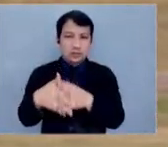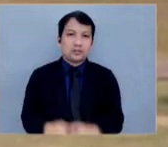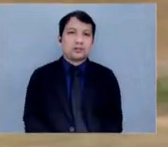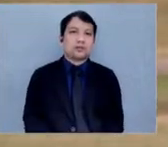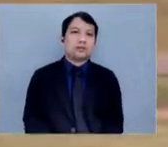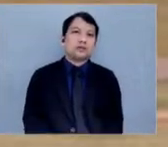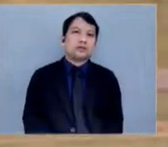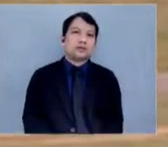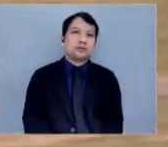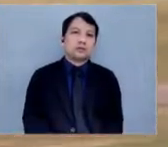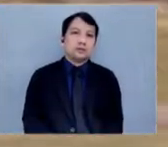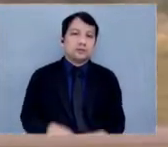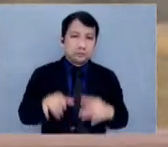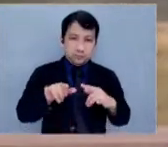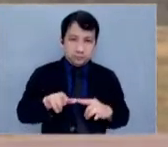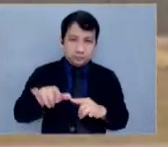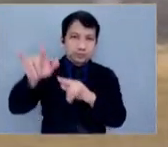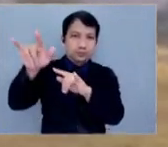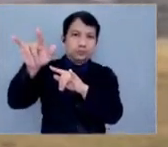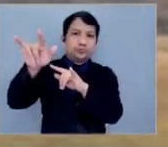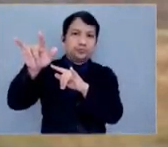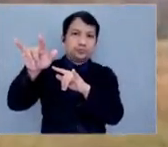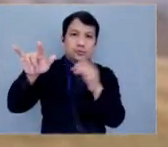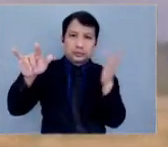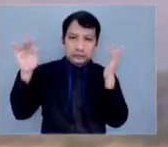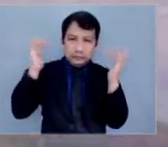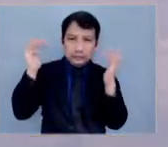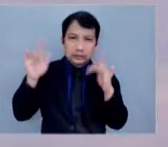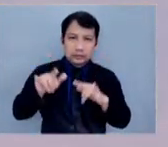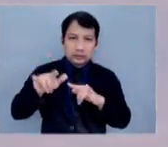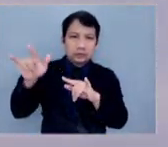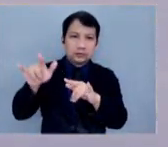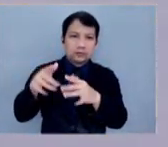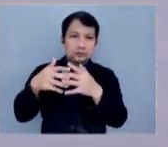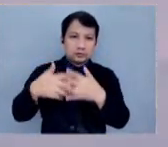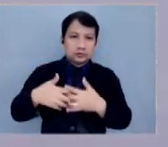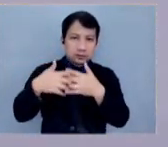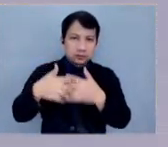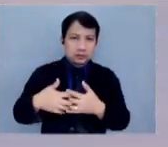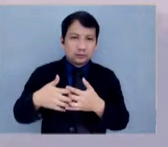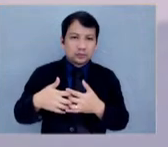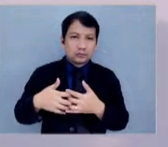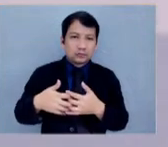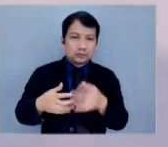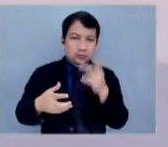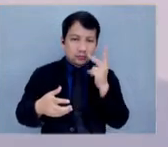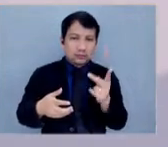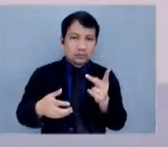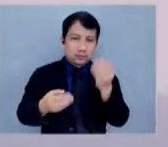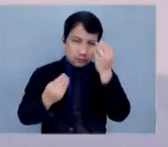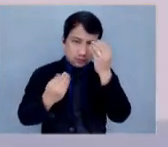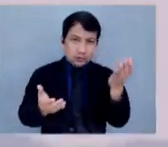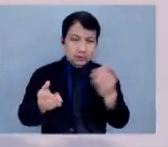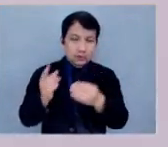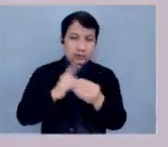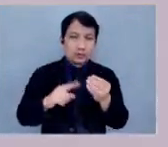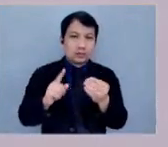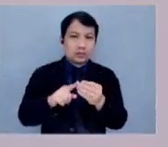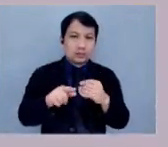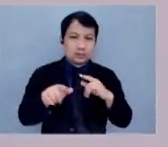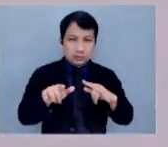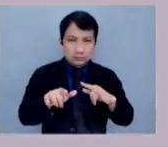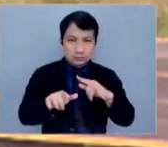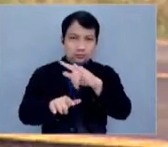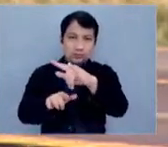Sa bawat take-off, dumadagundong ang tunog mula sa makina ng mga ito na tila nagpapahiwatig agad sa lakas at liksi na kanilang